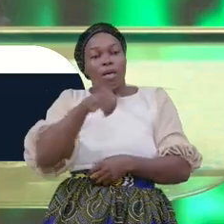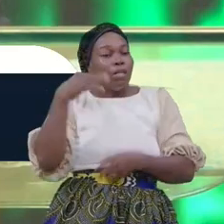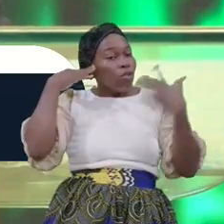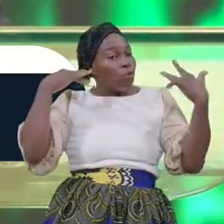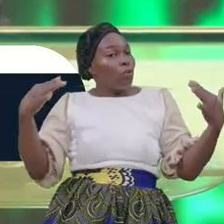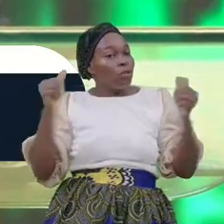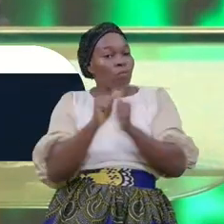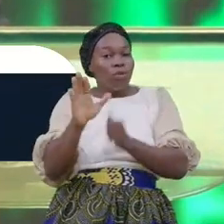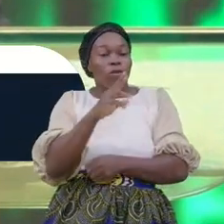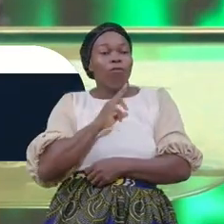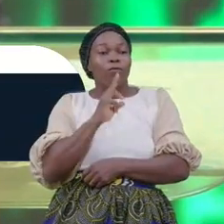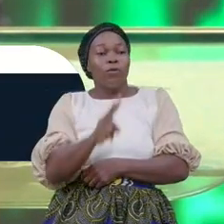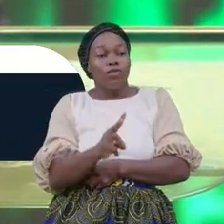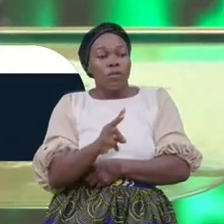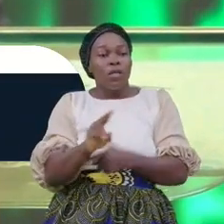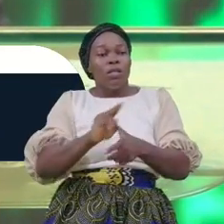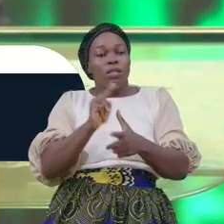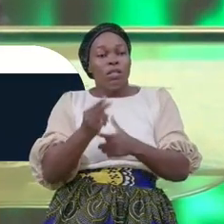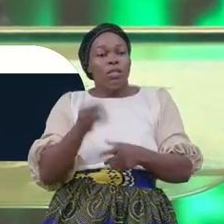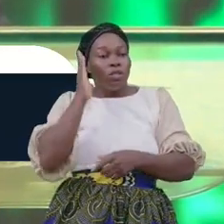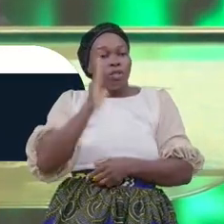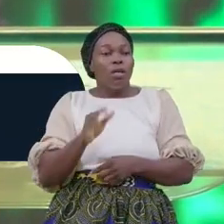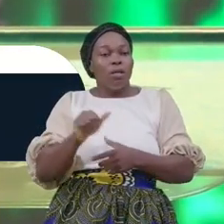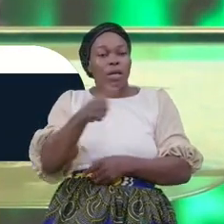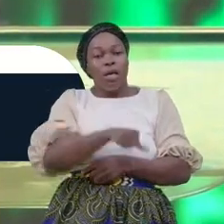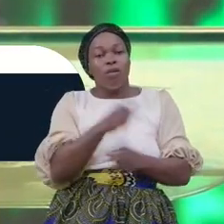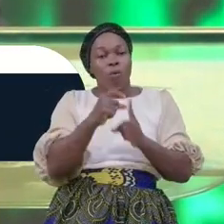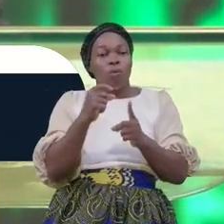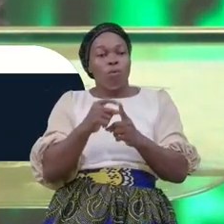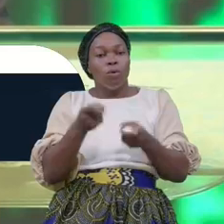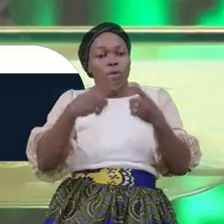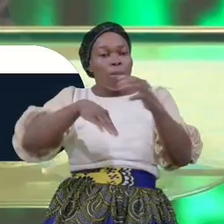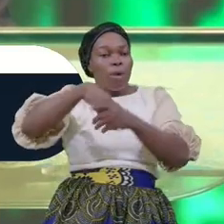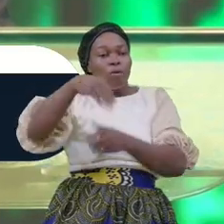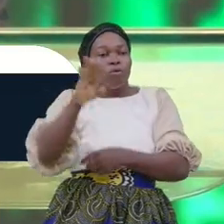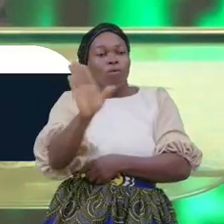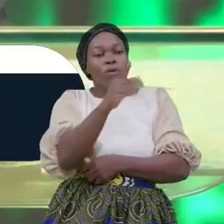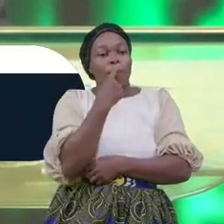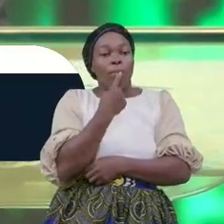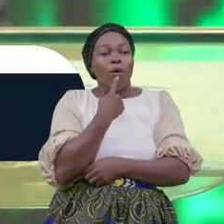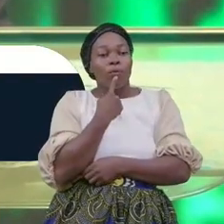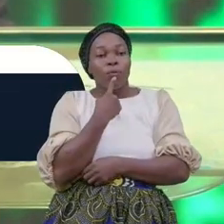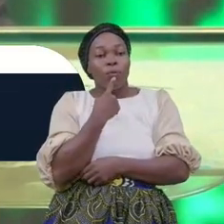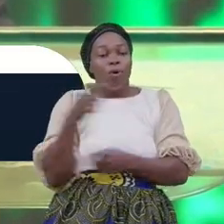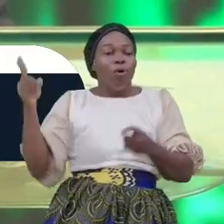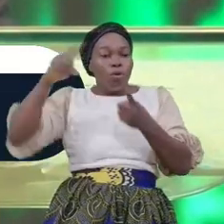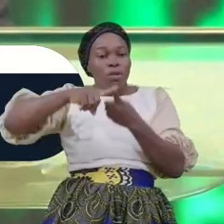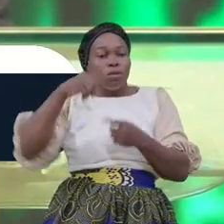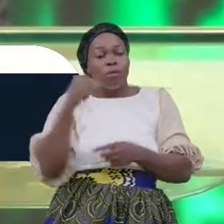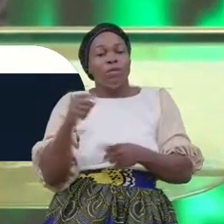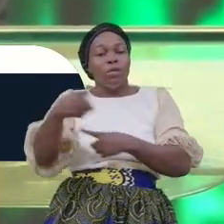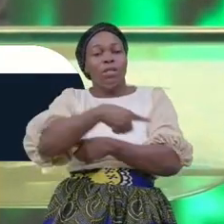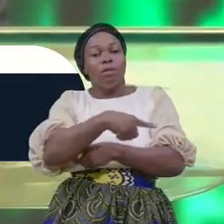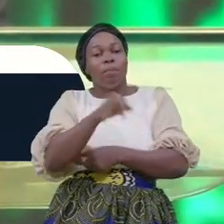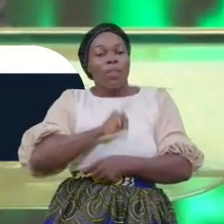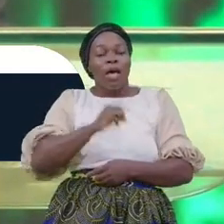point entendre votre voix, et il ne sortira pas un mot de votre bouche